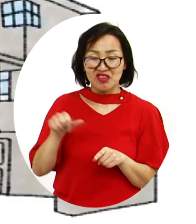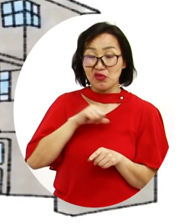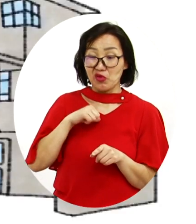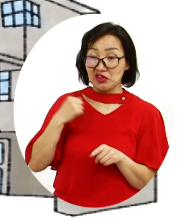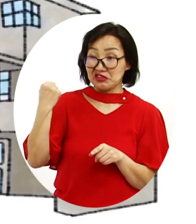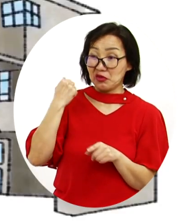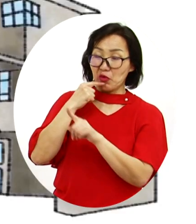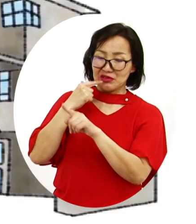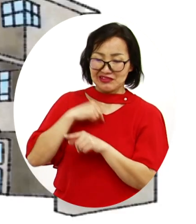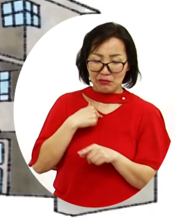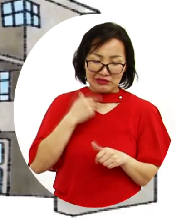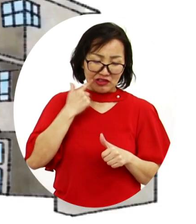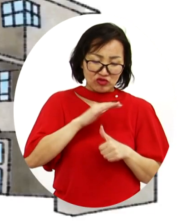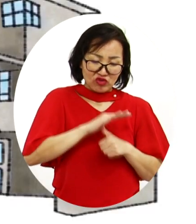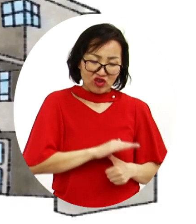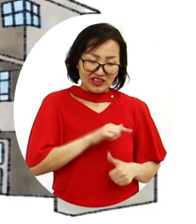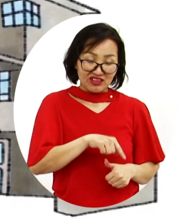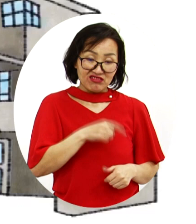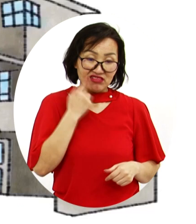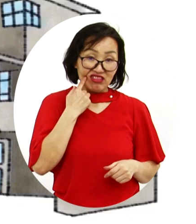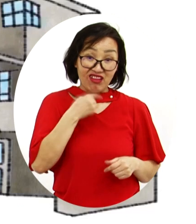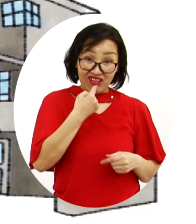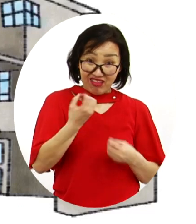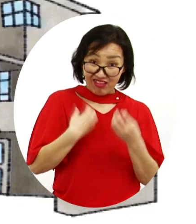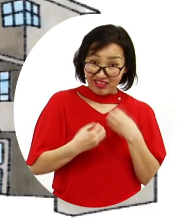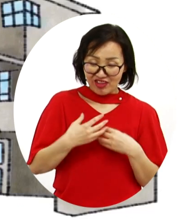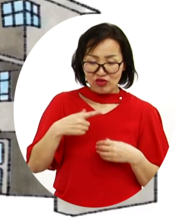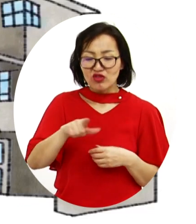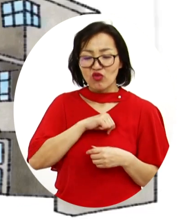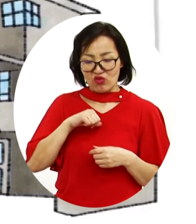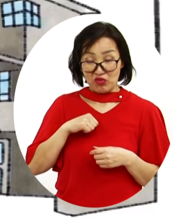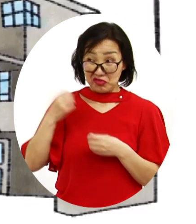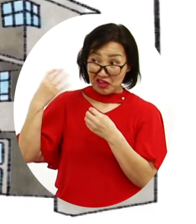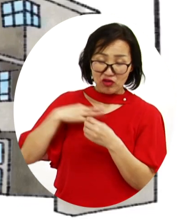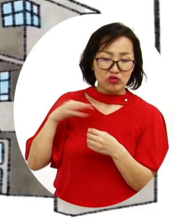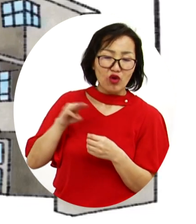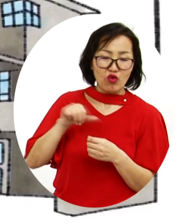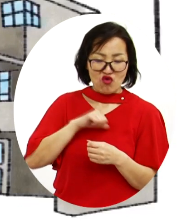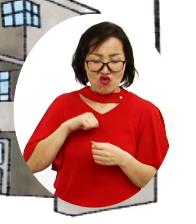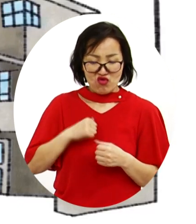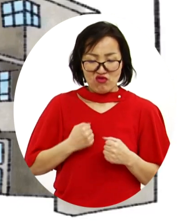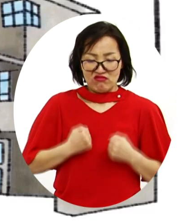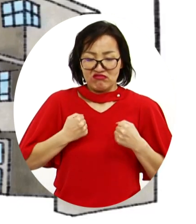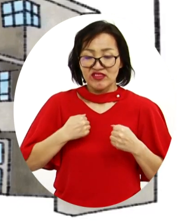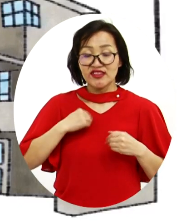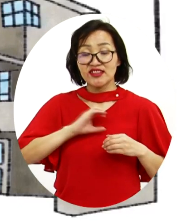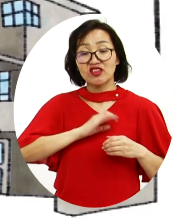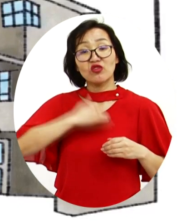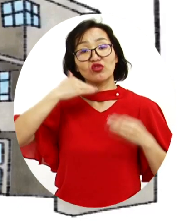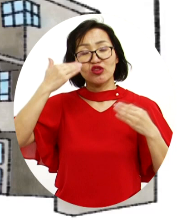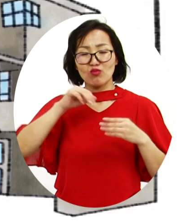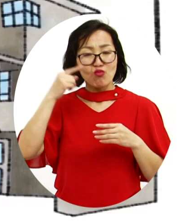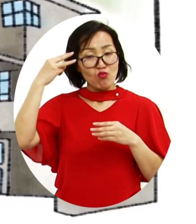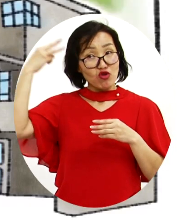чадахгүй болохоор чамайг байнга доош татах гэж оролдоно. Харин чи үргэлж өөдрөг байж мөрөөдлийнхөө төлөө